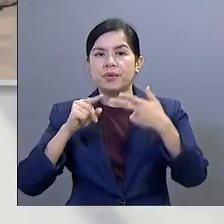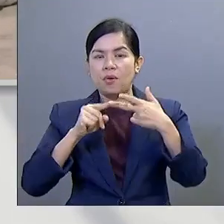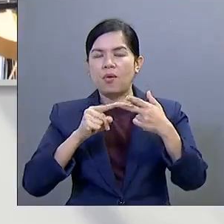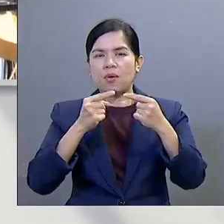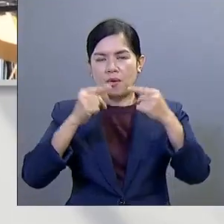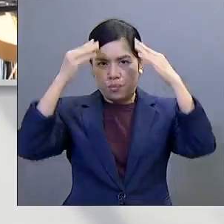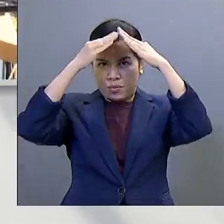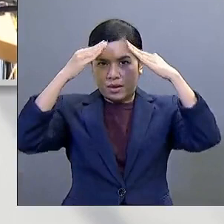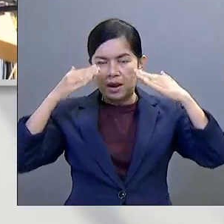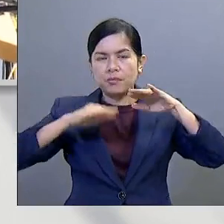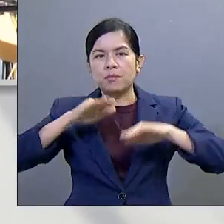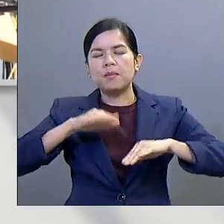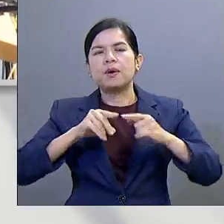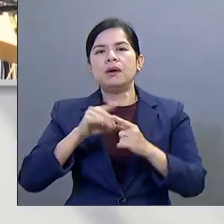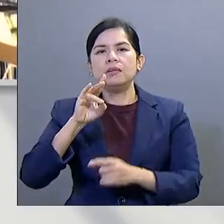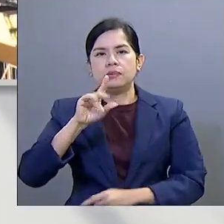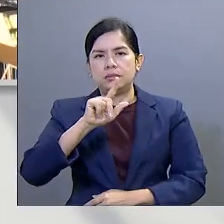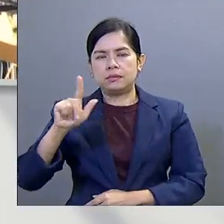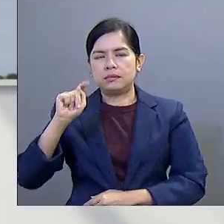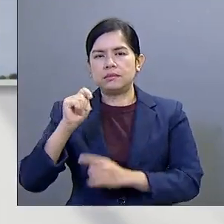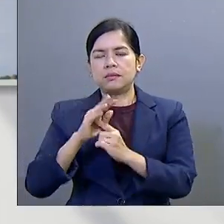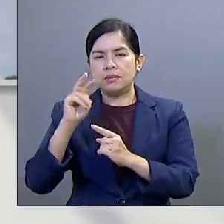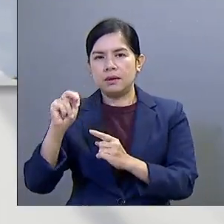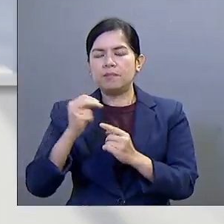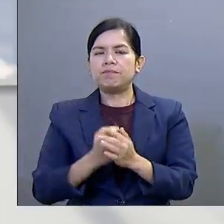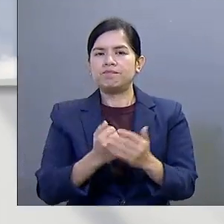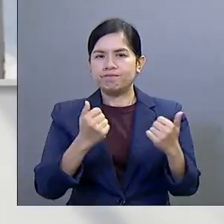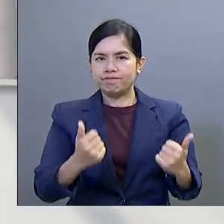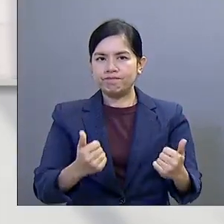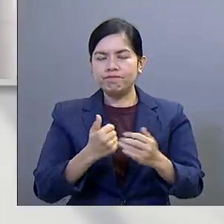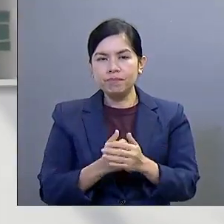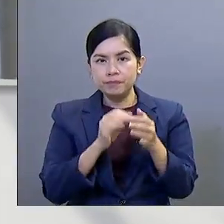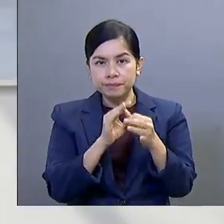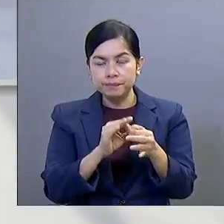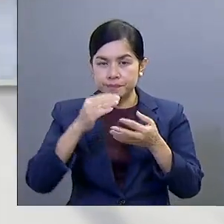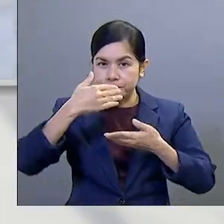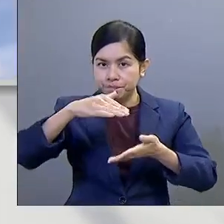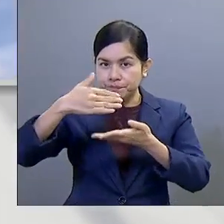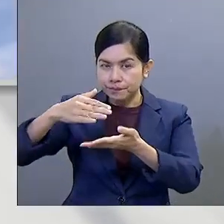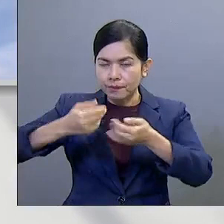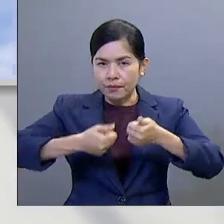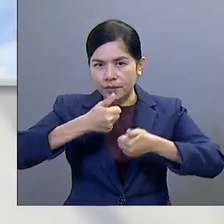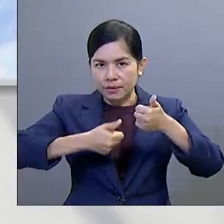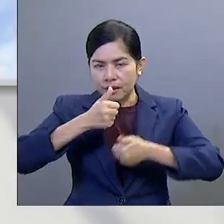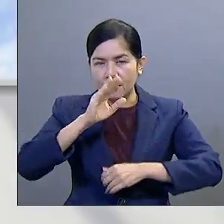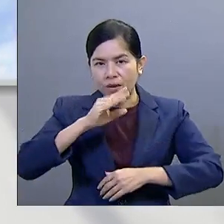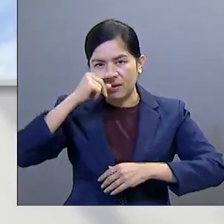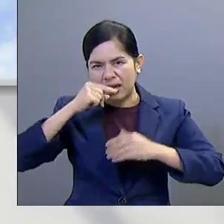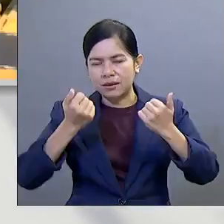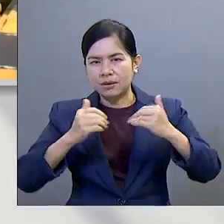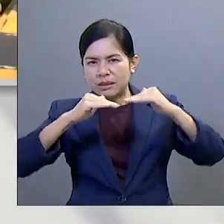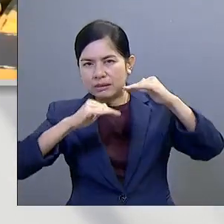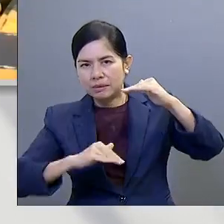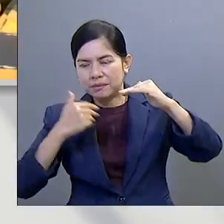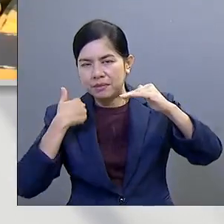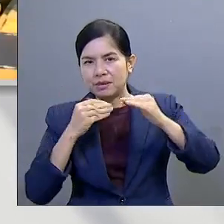ล้เคียงกับเรานะคะประมาณ7ล้านตันสถานการณ์นี้กำลังบอกเราว่าความสามารถในการแข่งขันของเรานั้นกำลังลดลงค่ะโดยเฉ